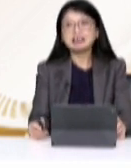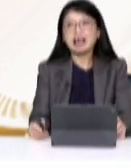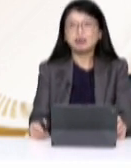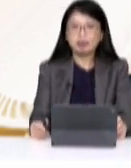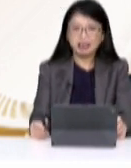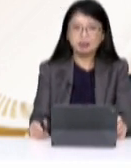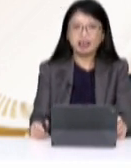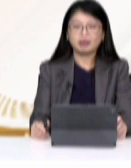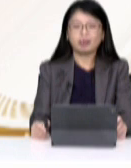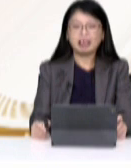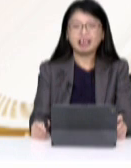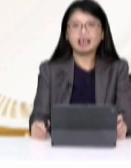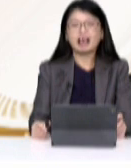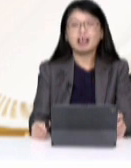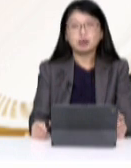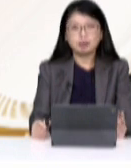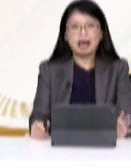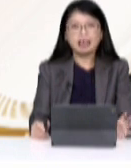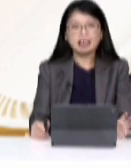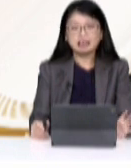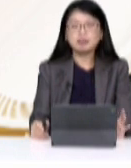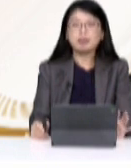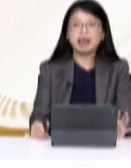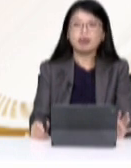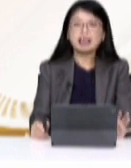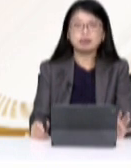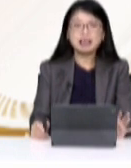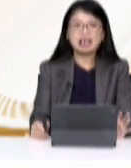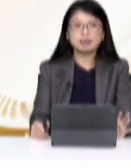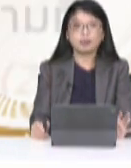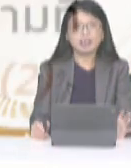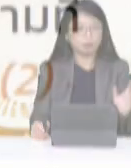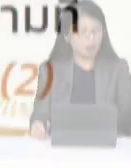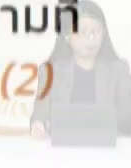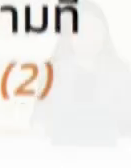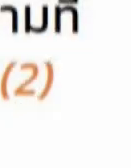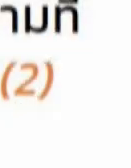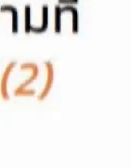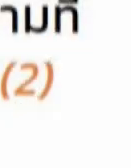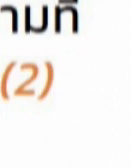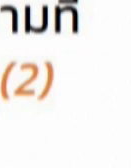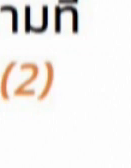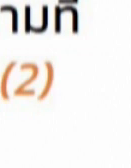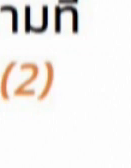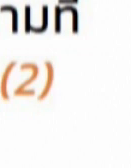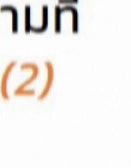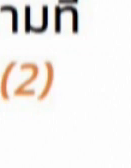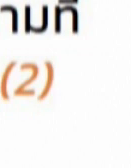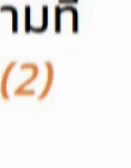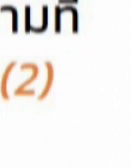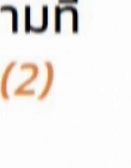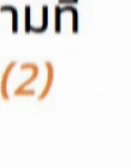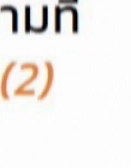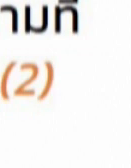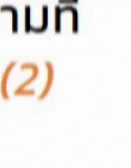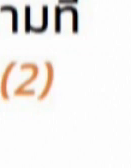ข้าราชการหรือว่าพนักงานหน่วยงานของรัฐเองค่ะกฎหมายแต่ละฉบับเนี่ยก็อาจจะมีการกำหนดให้ตัวพนักงานเจ้าหน้าที่ตามกฎหมายนะคะมีอำน